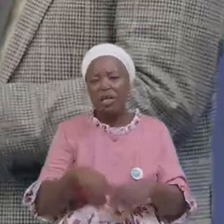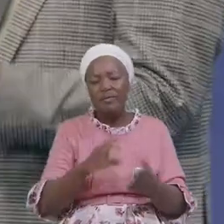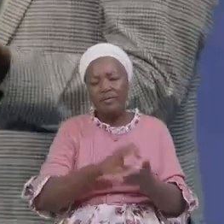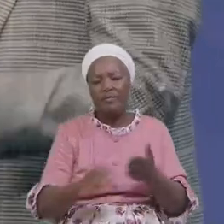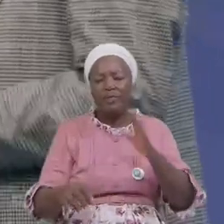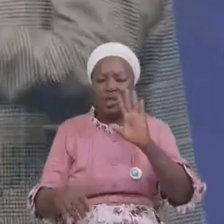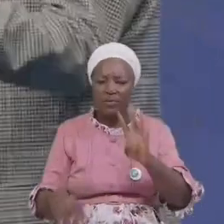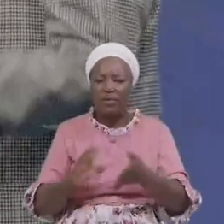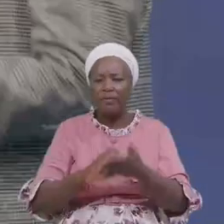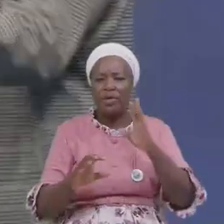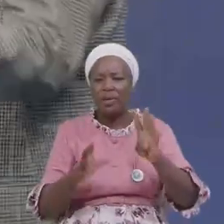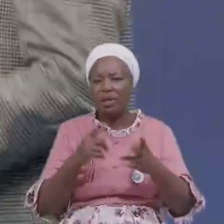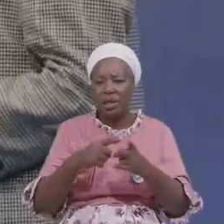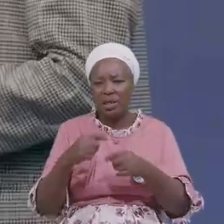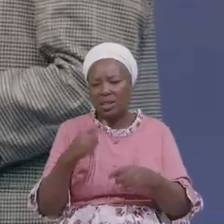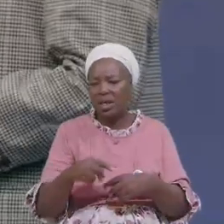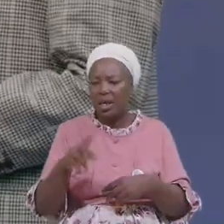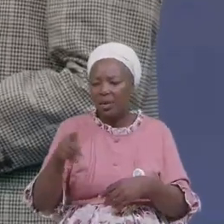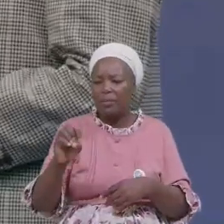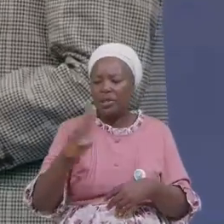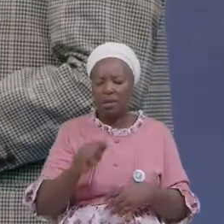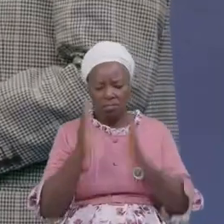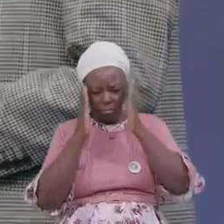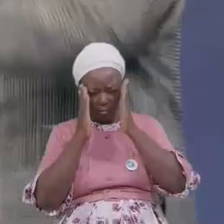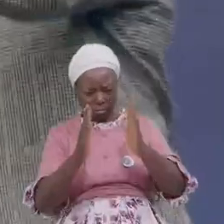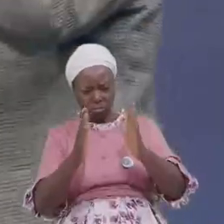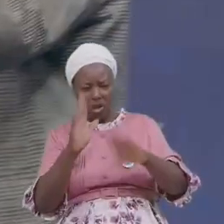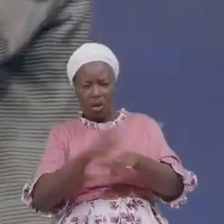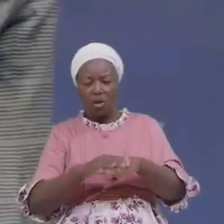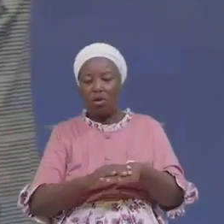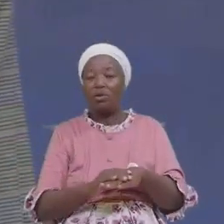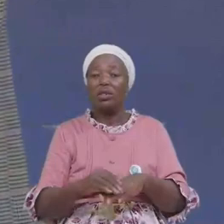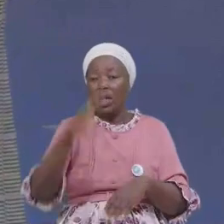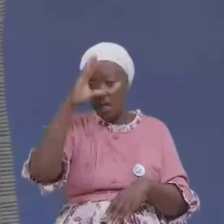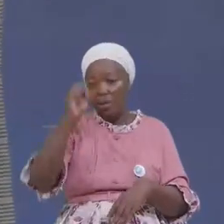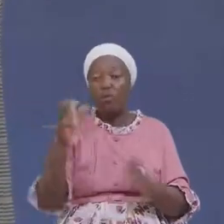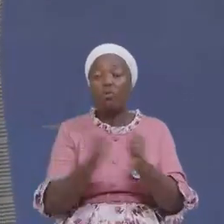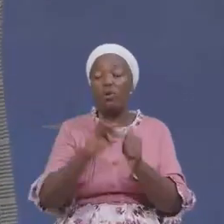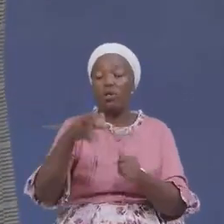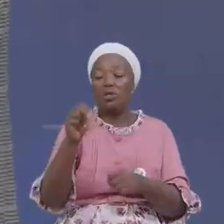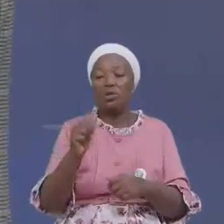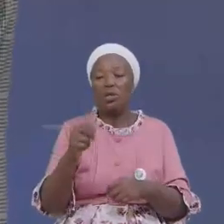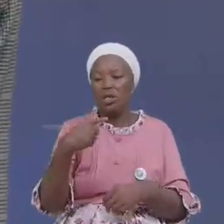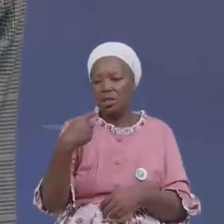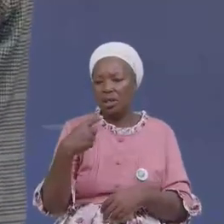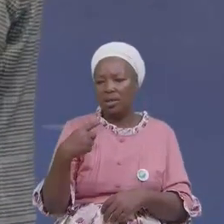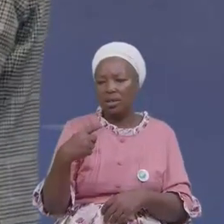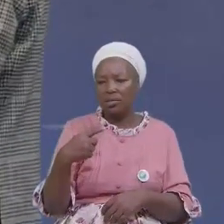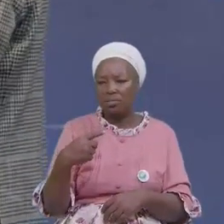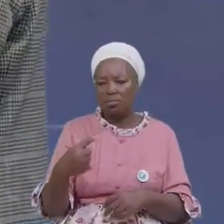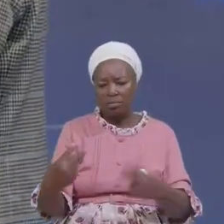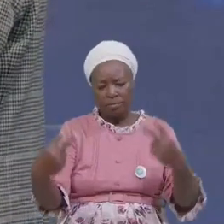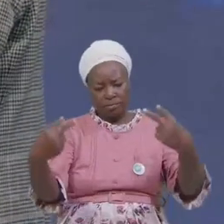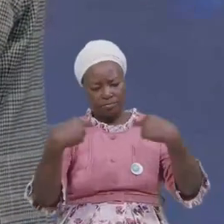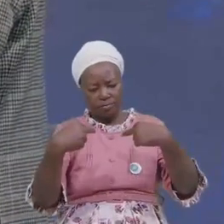Verset 4. Pierre, de même que Jean, fixa les yeux sur lui et dit, « Regarde-nous. »